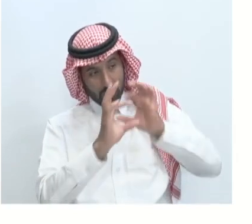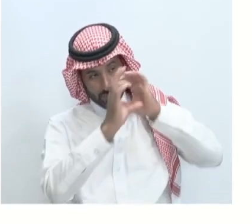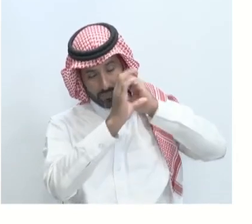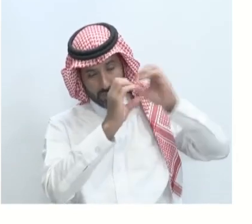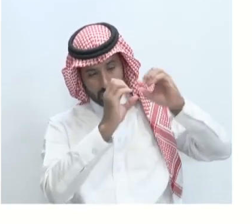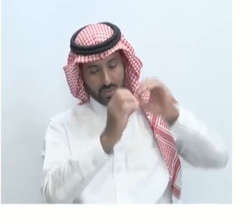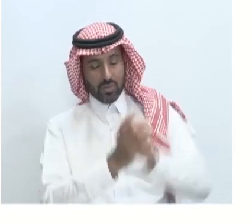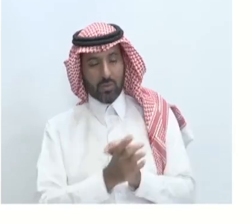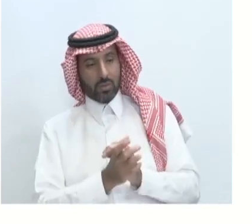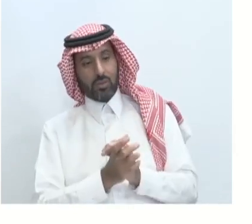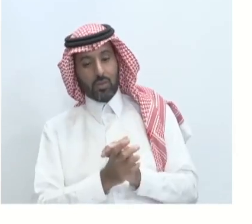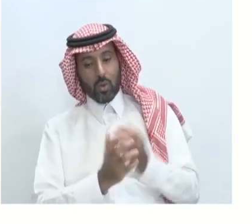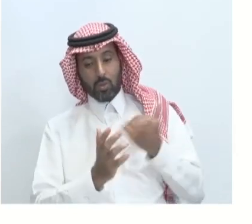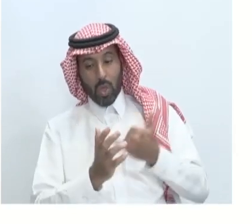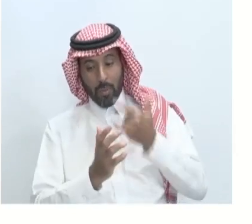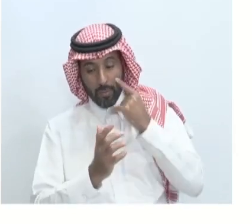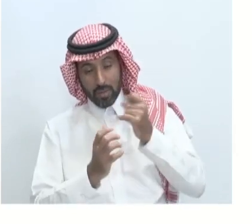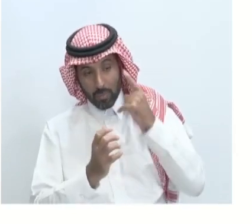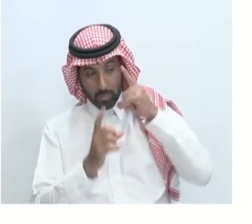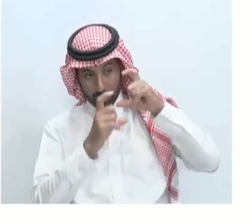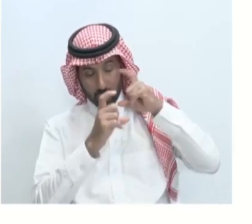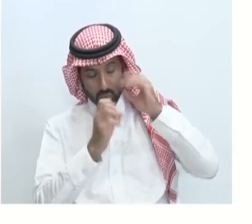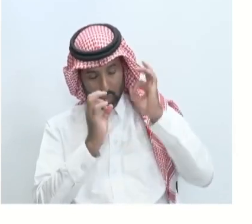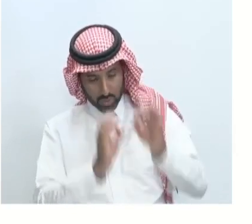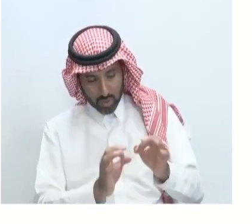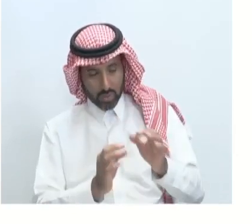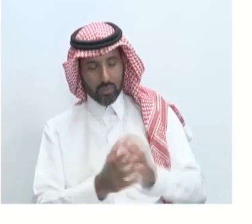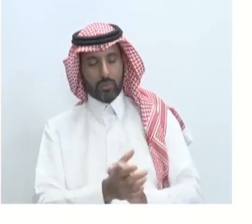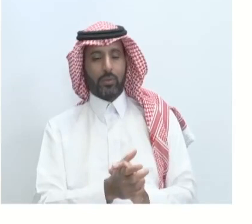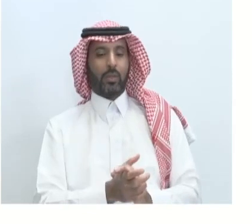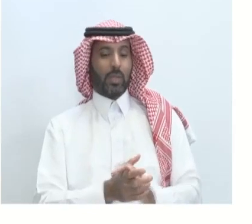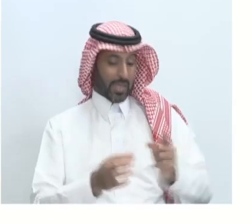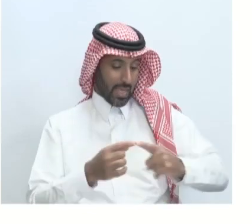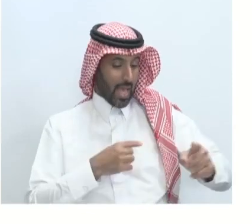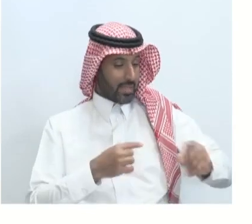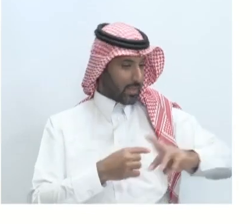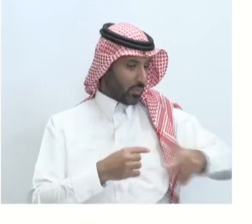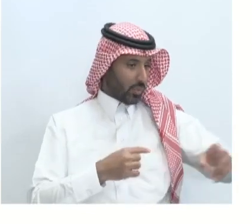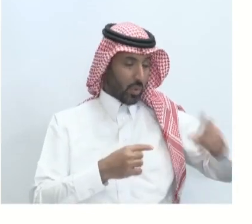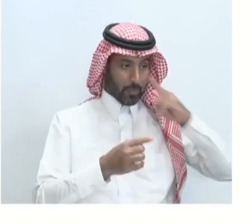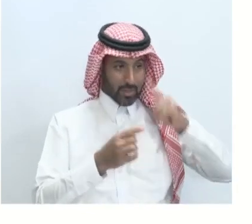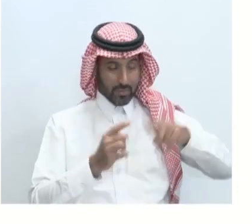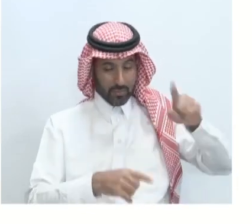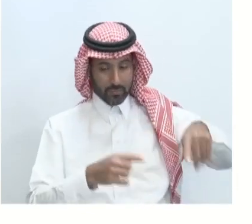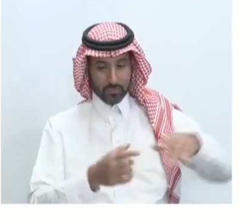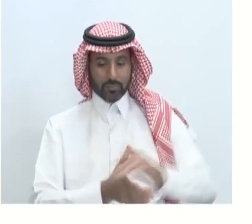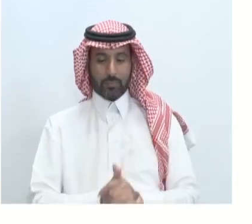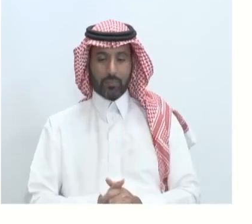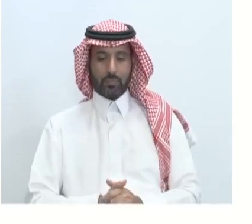الارصاد المراد فيها الحصول على صوره دقيقه وقياس الفروق الطفيفه